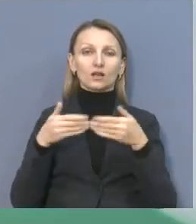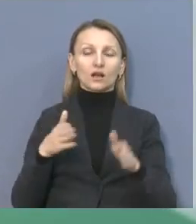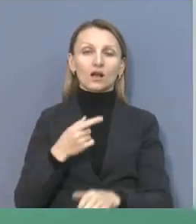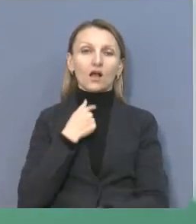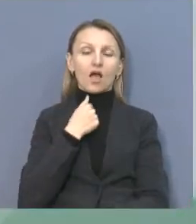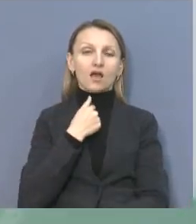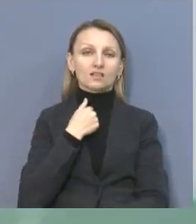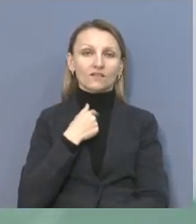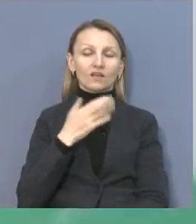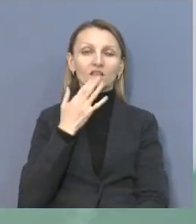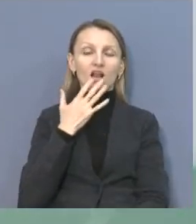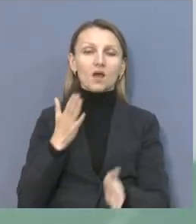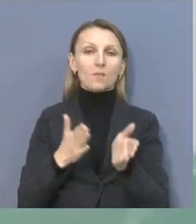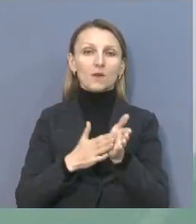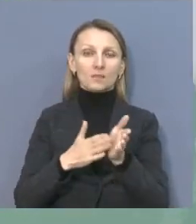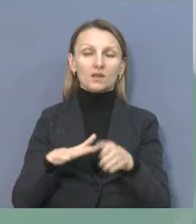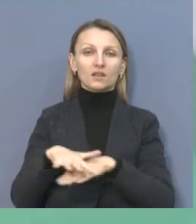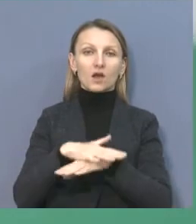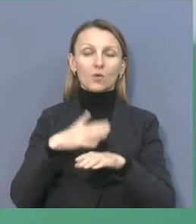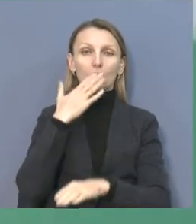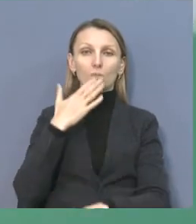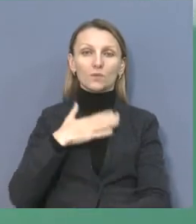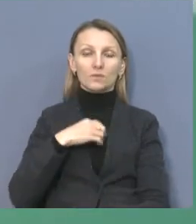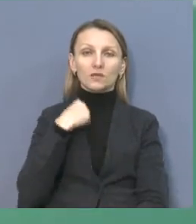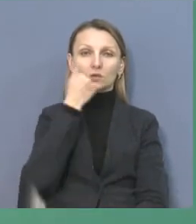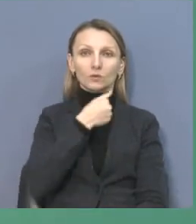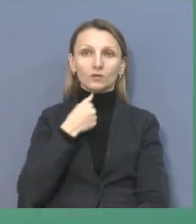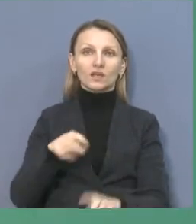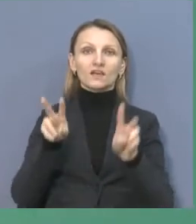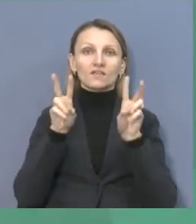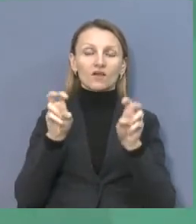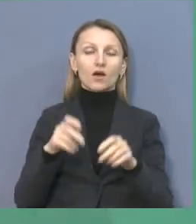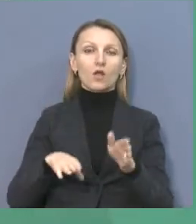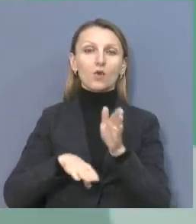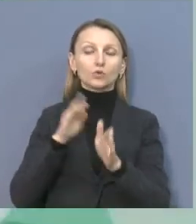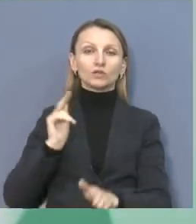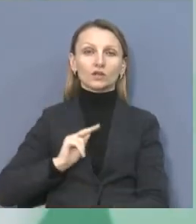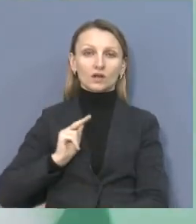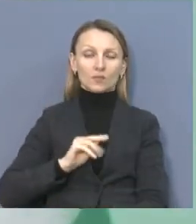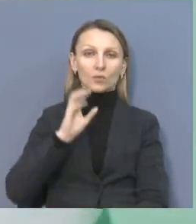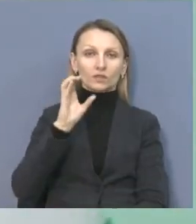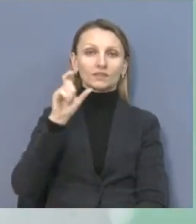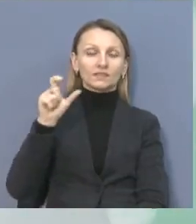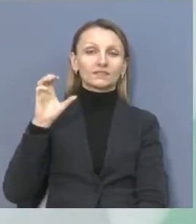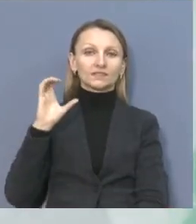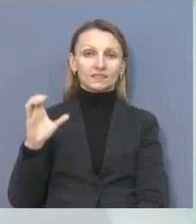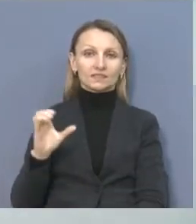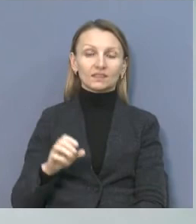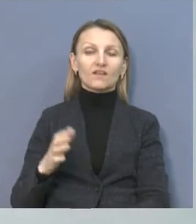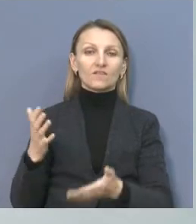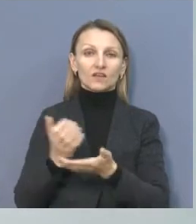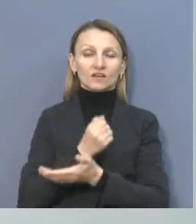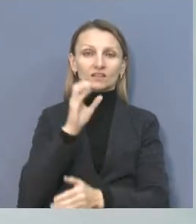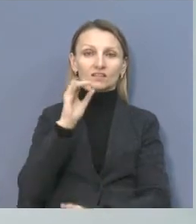национальные премии народный любимец года звание лучшего работника санитарно-эпидемиологической службы завоевал